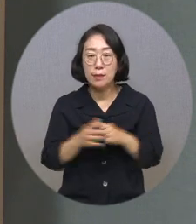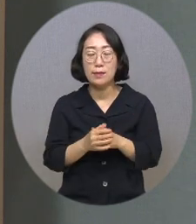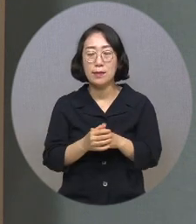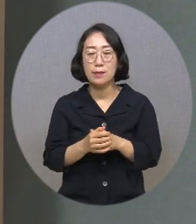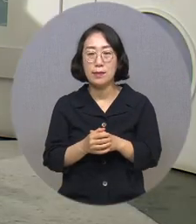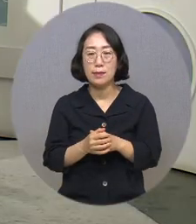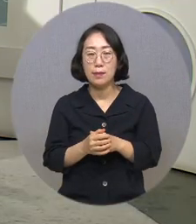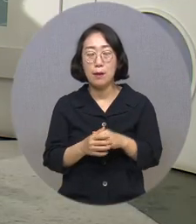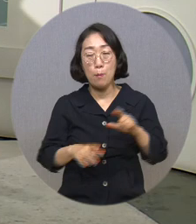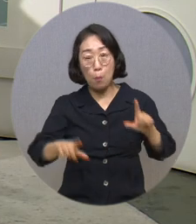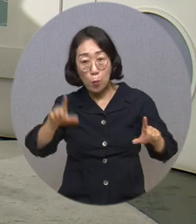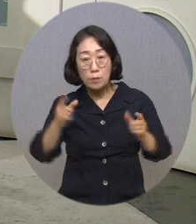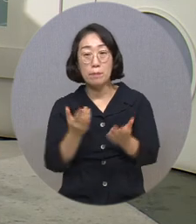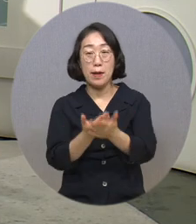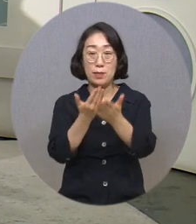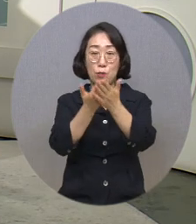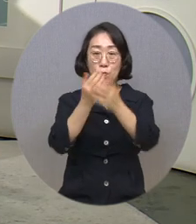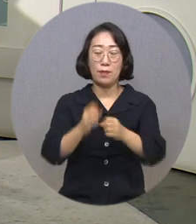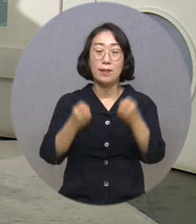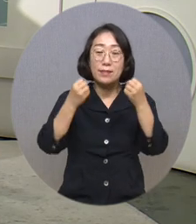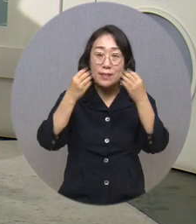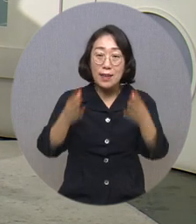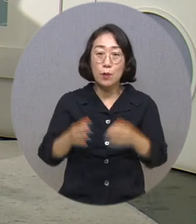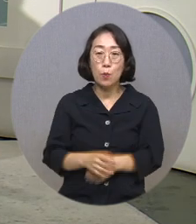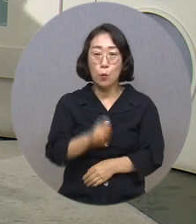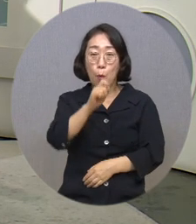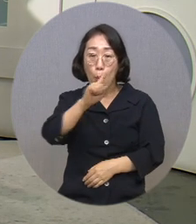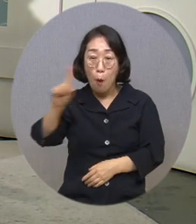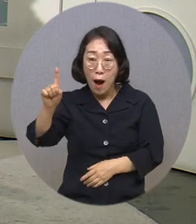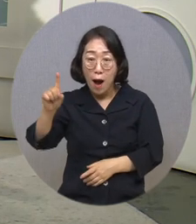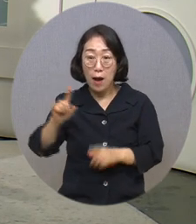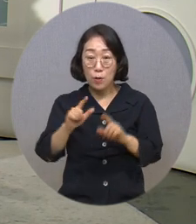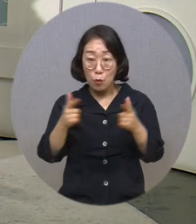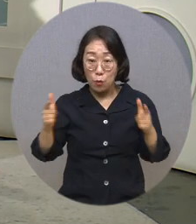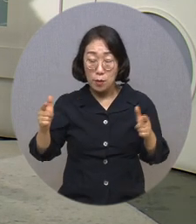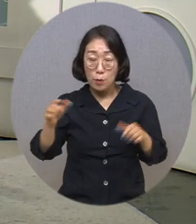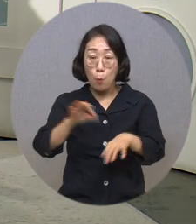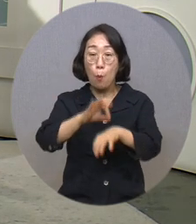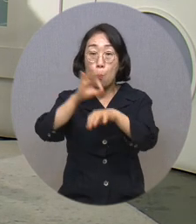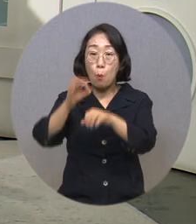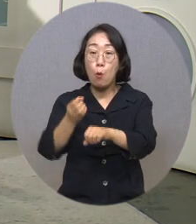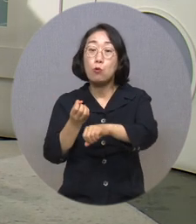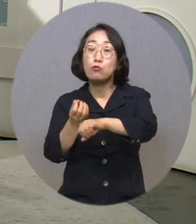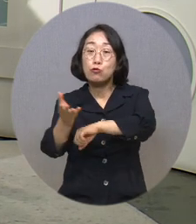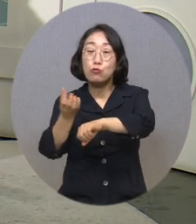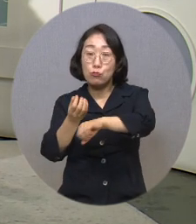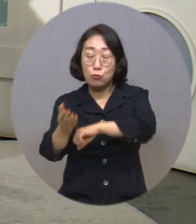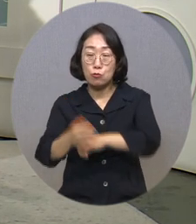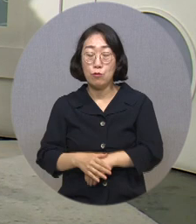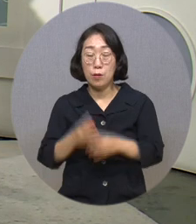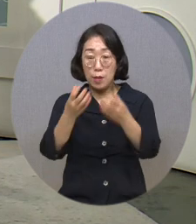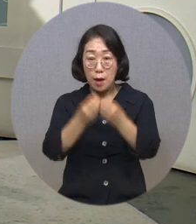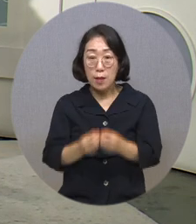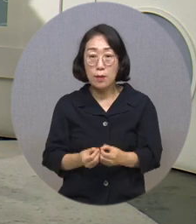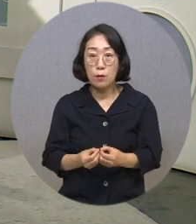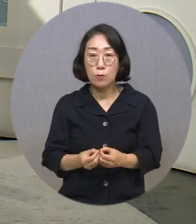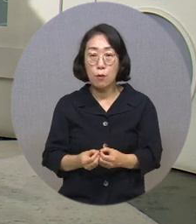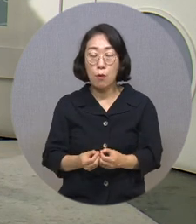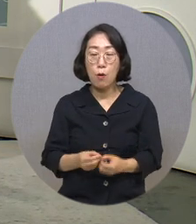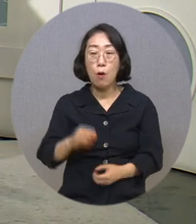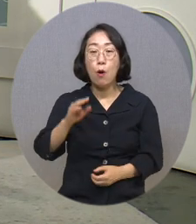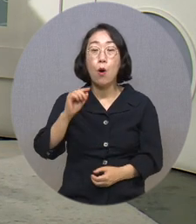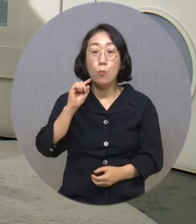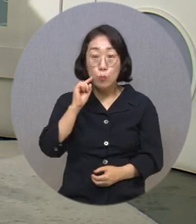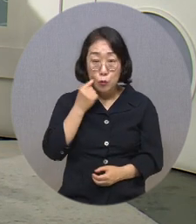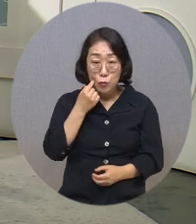발전 양상 또는 우리의 새로운 그 과들 지금 사실은 외국에 우리 뷰티과나 뭐 이런 그